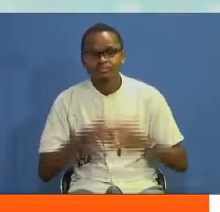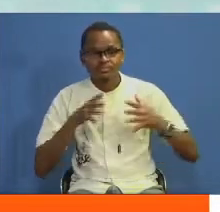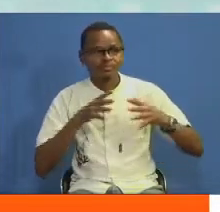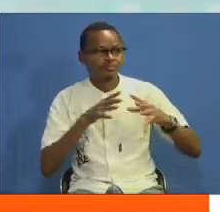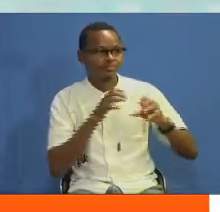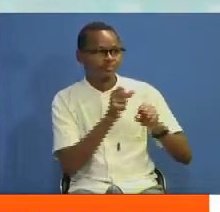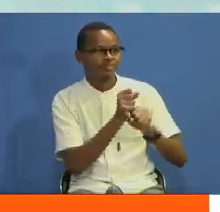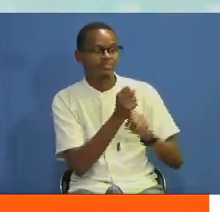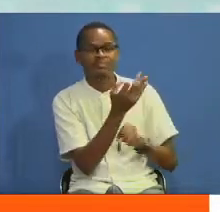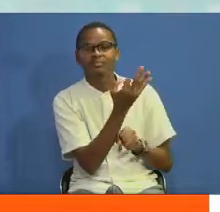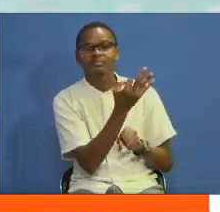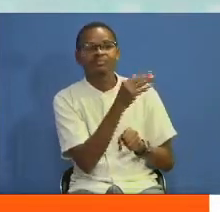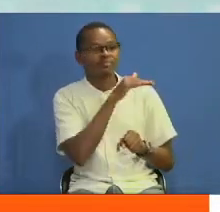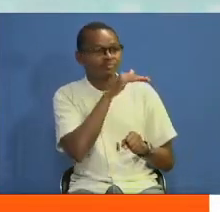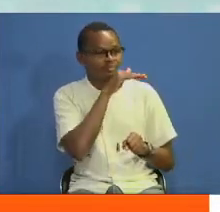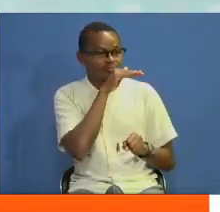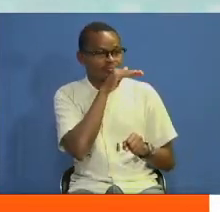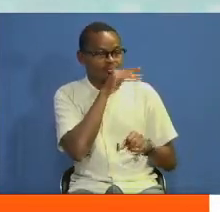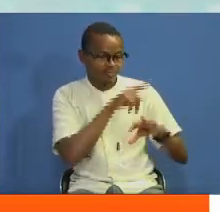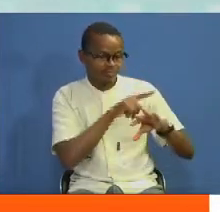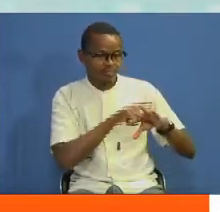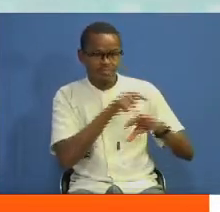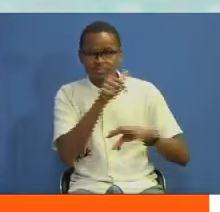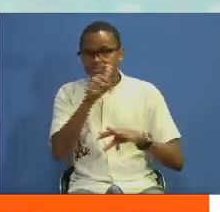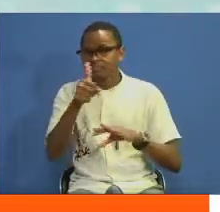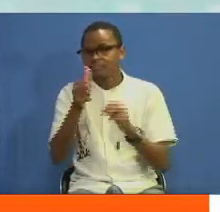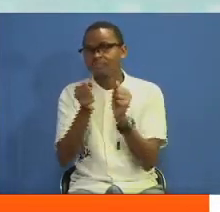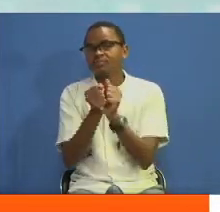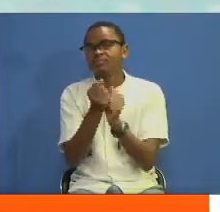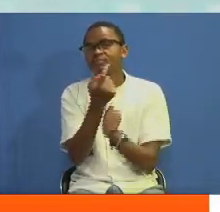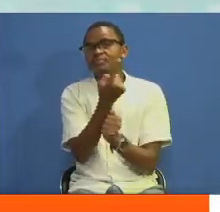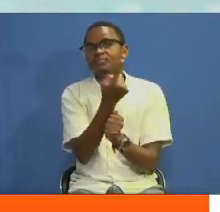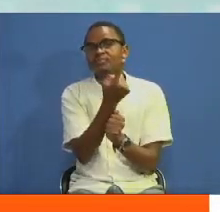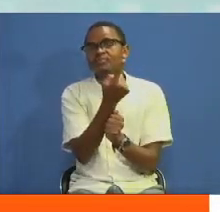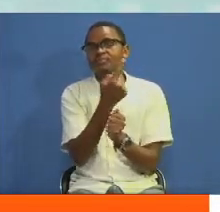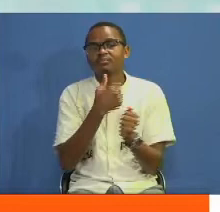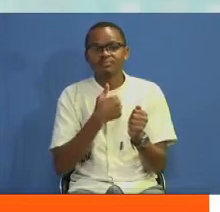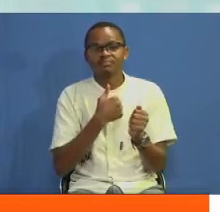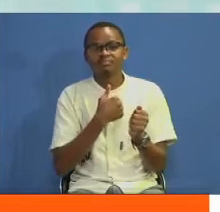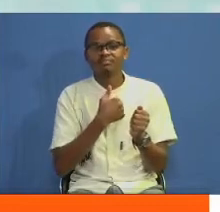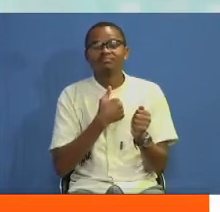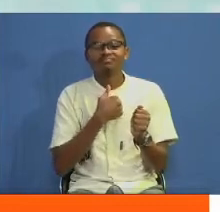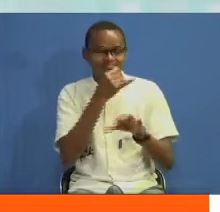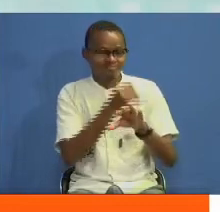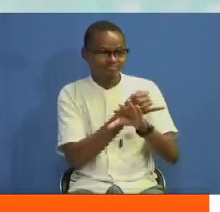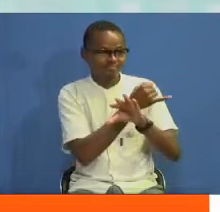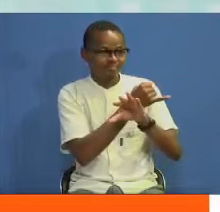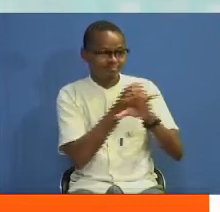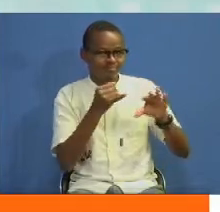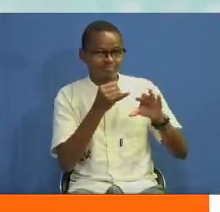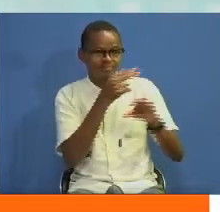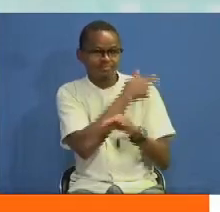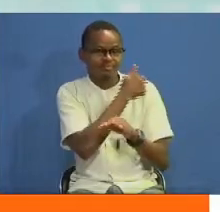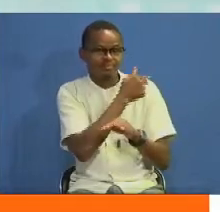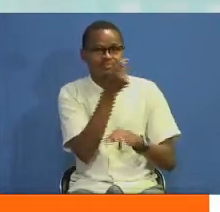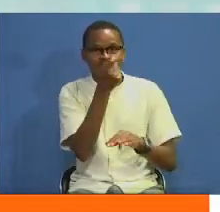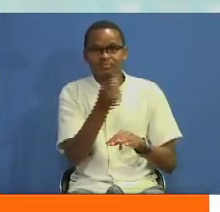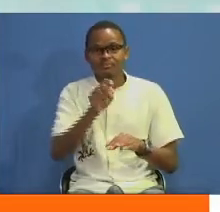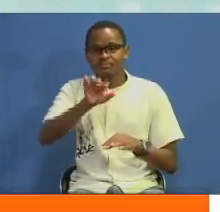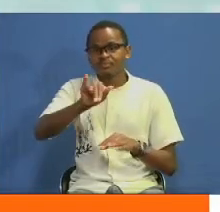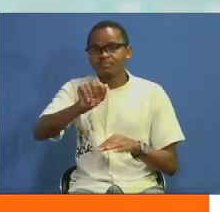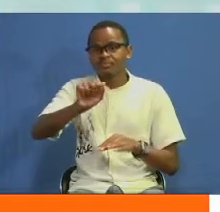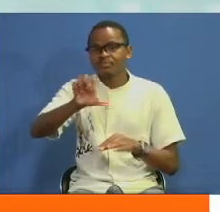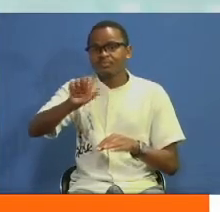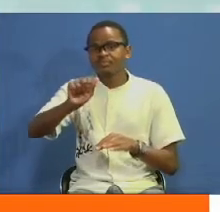Watu 13 wamefariki wakati wengine 11 wanauguza majeraha katika hospitali ya kaunti ndogo ya Yala